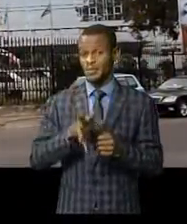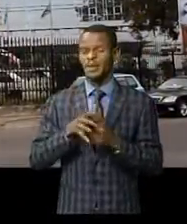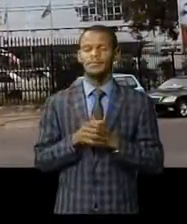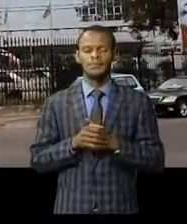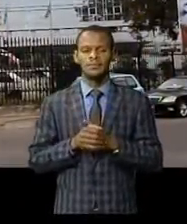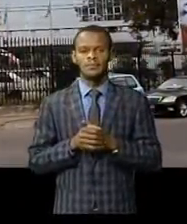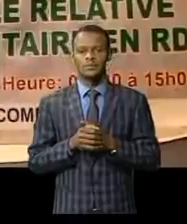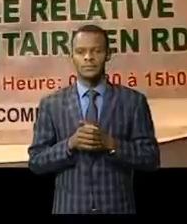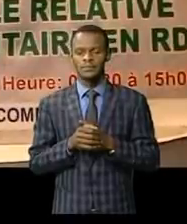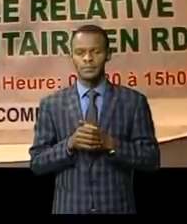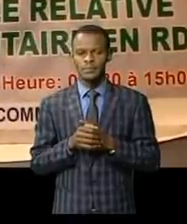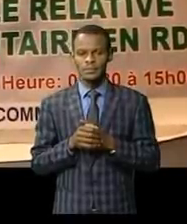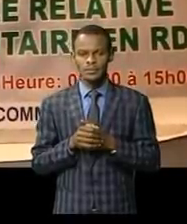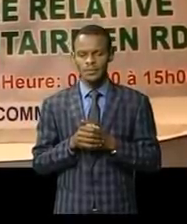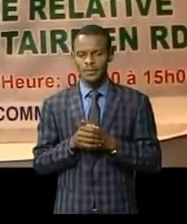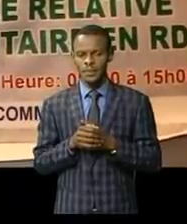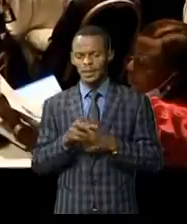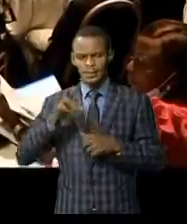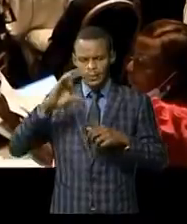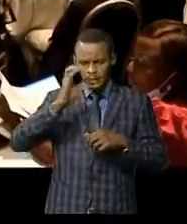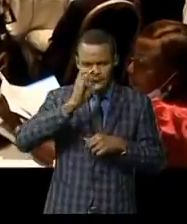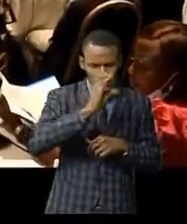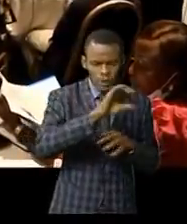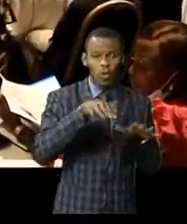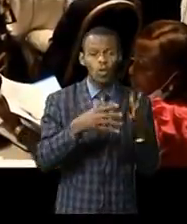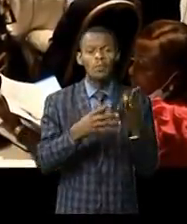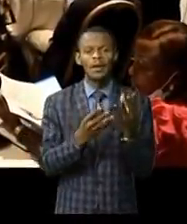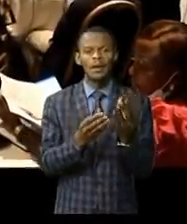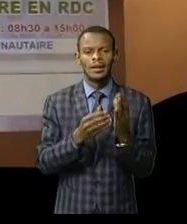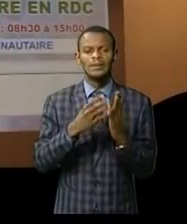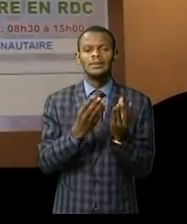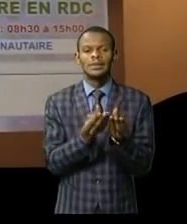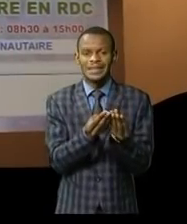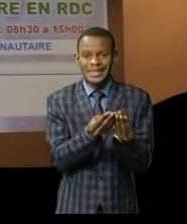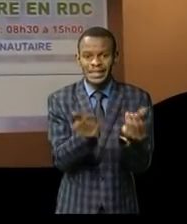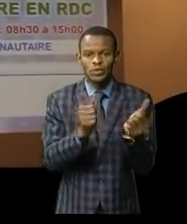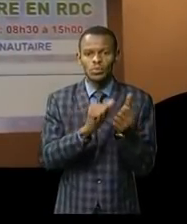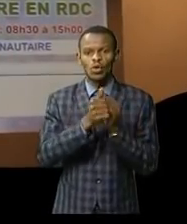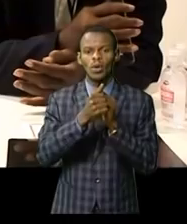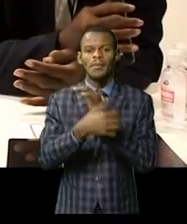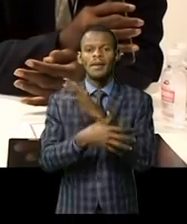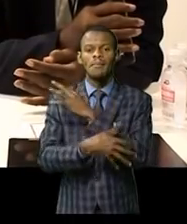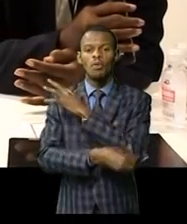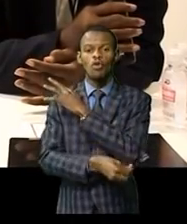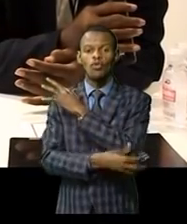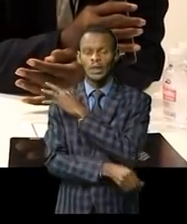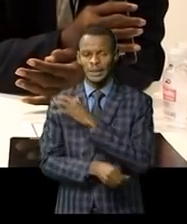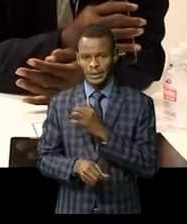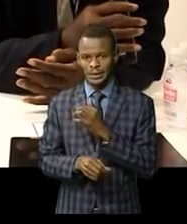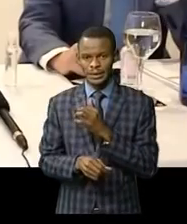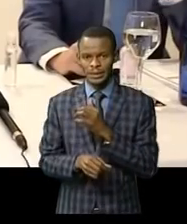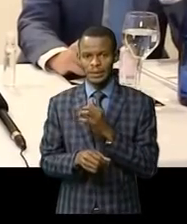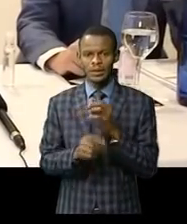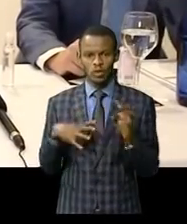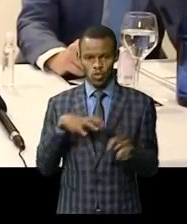la quête de la réduction de la pauvreté, la foresterie communautaire est une option attrayante. De nombreux pays dotés de forêts l'ont